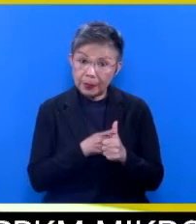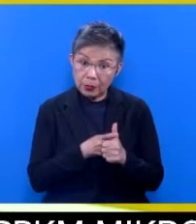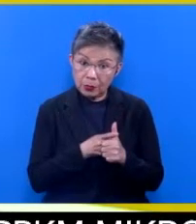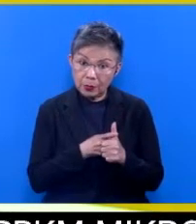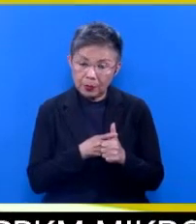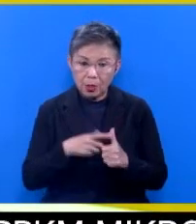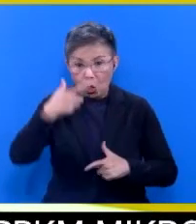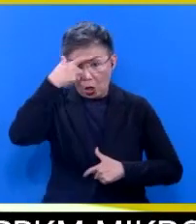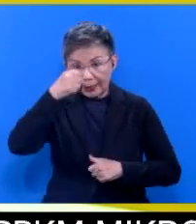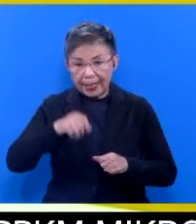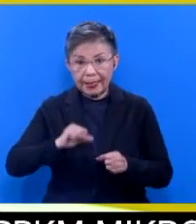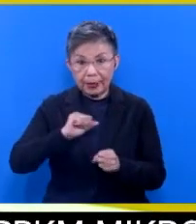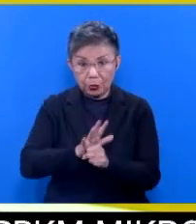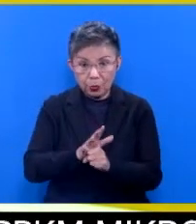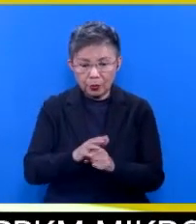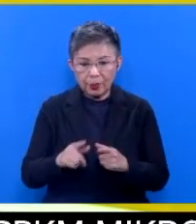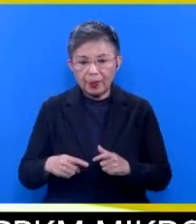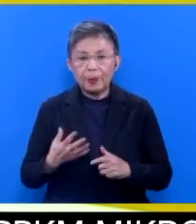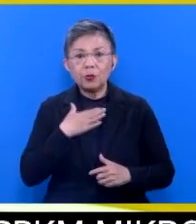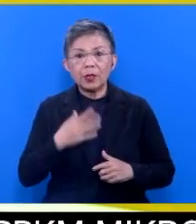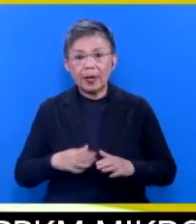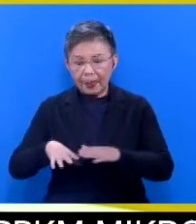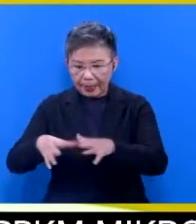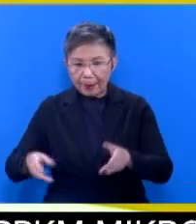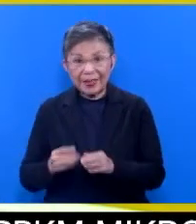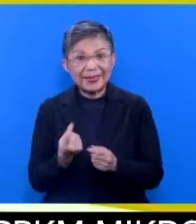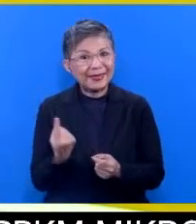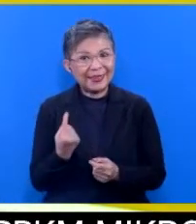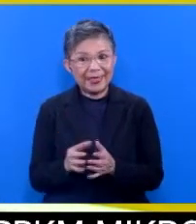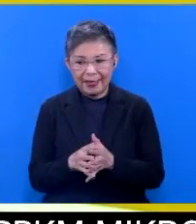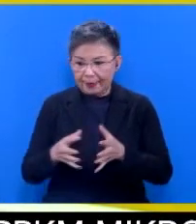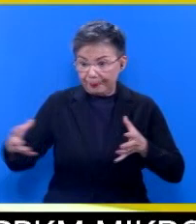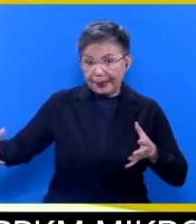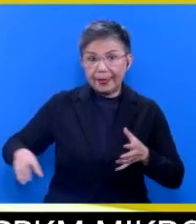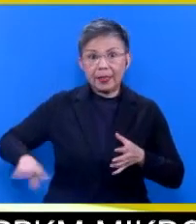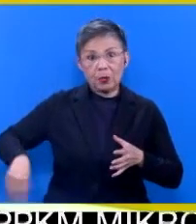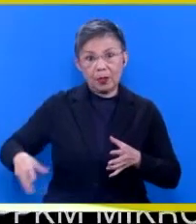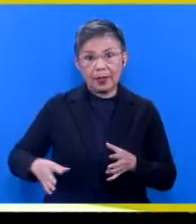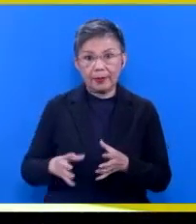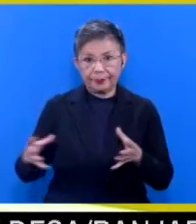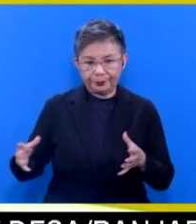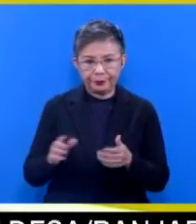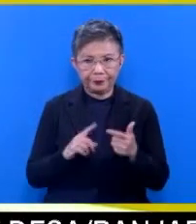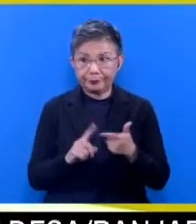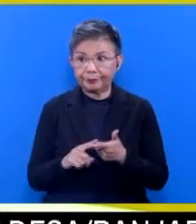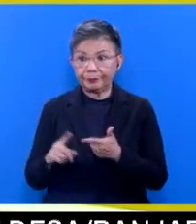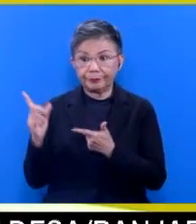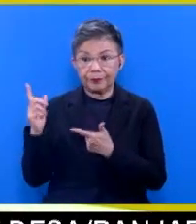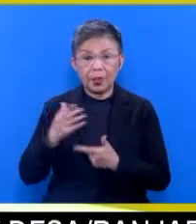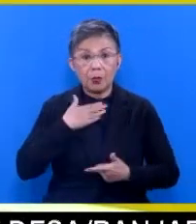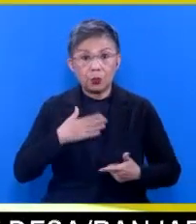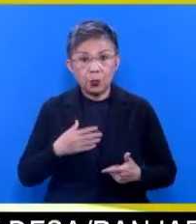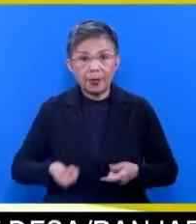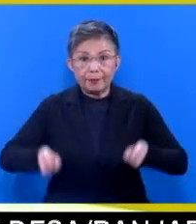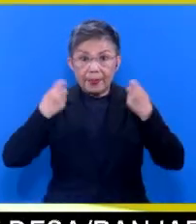pastikan pasien positif COVID-19 memiliki kamar yang terpisah dengan anggota keluarga lain. Selain itu, kebutuhan kamar